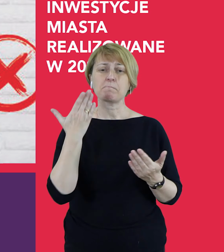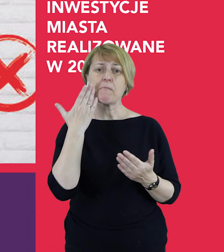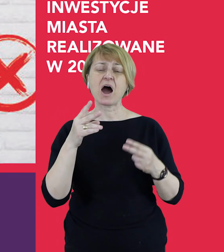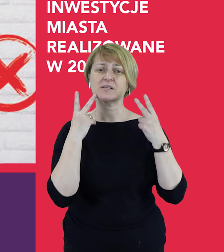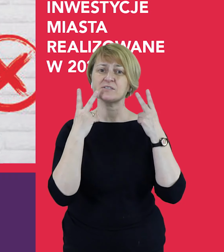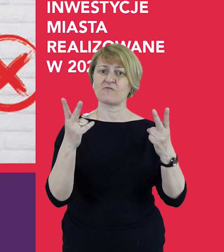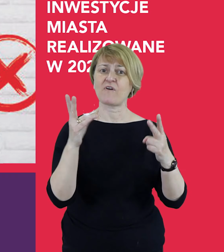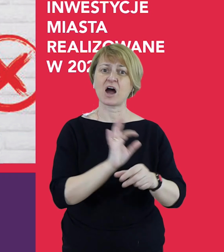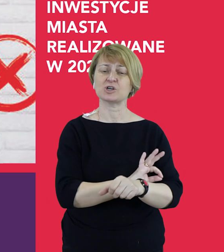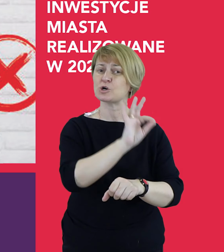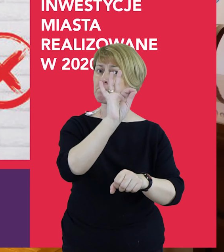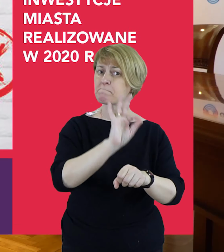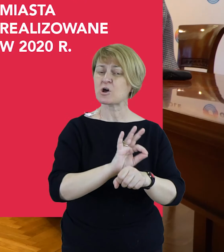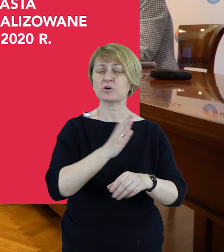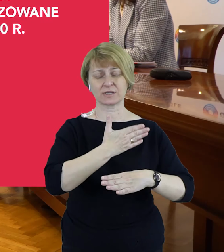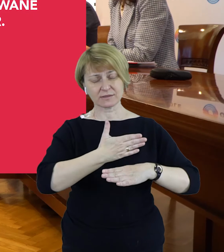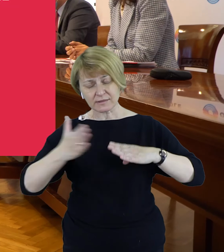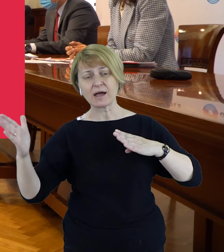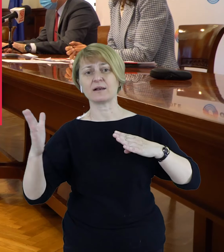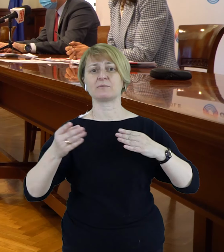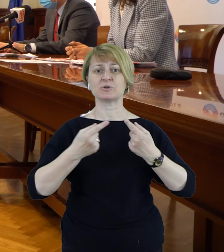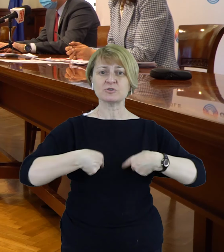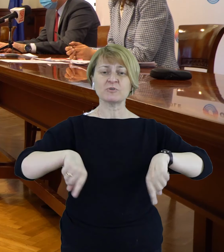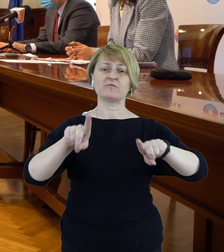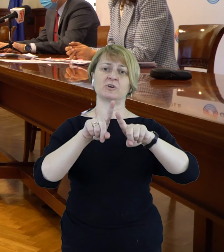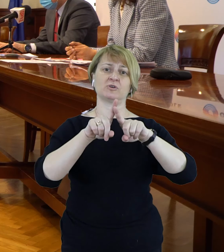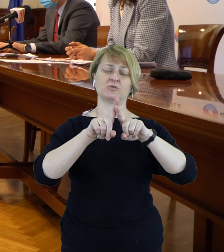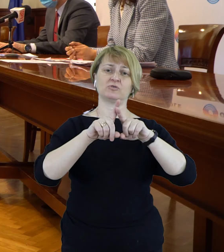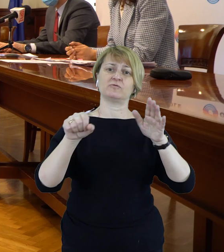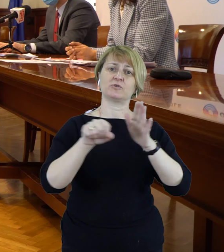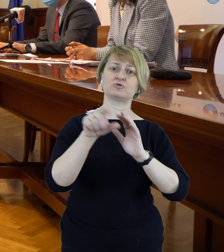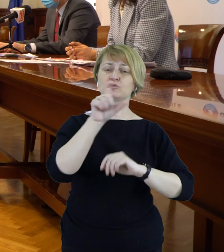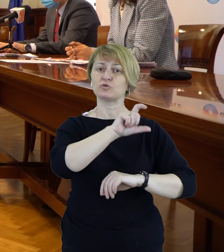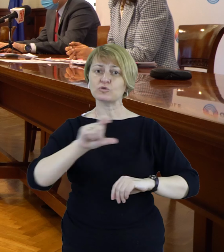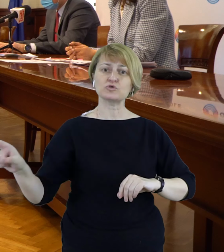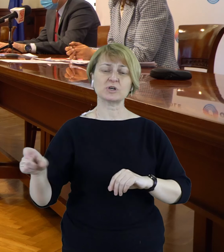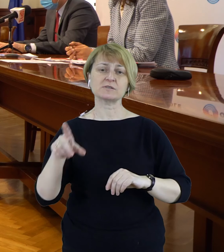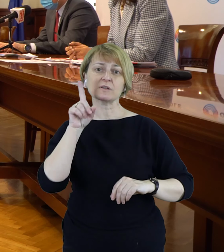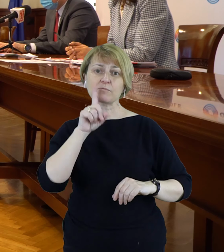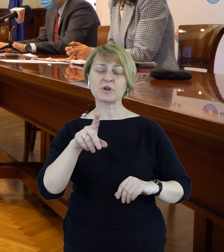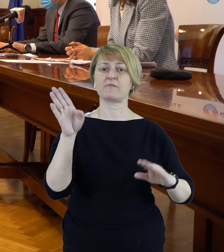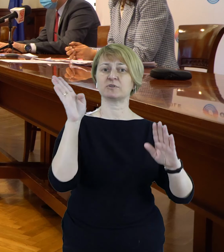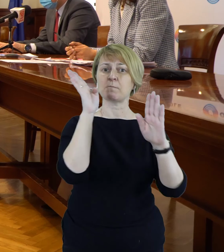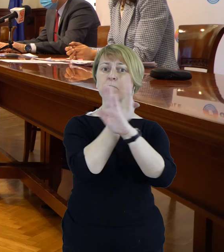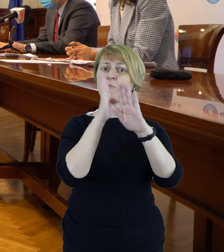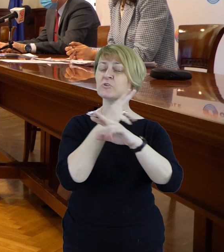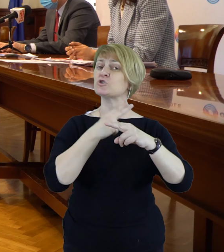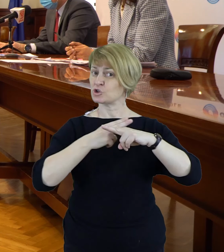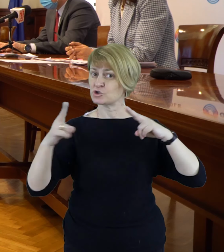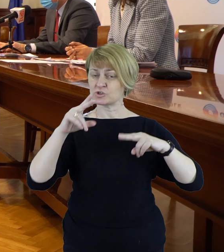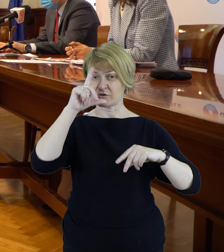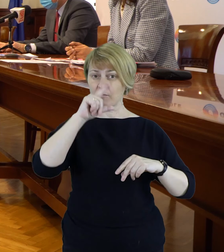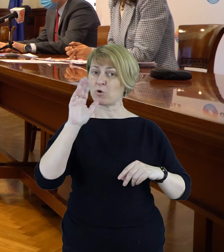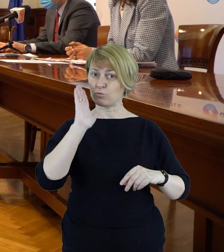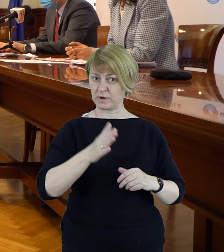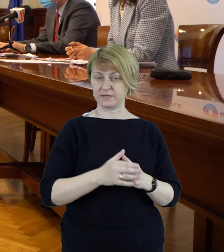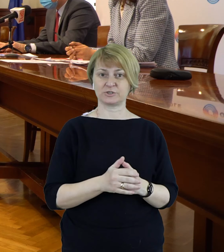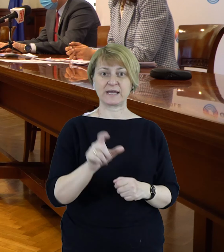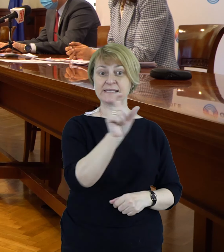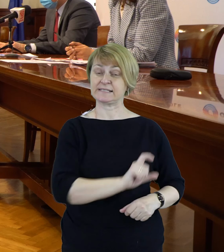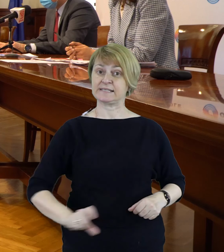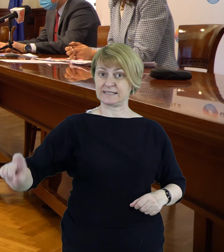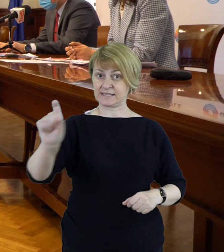projekt priorytetowy i oczywiście będziemy go kontynuować i realizować do czasu, aż rzeczywiście będziemy żyć czystym powietrzem w